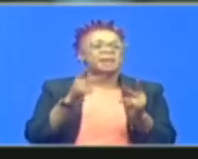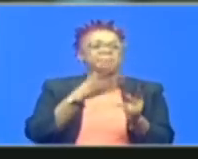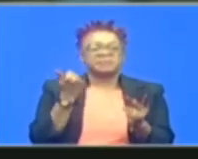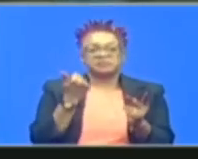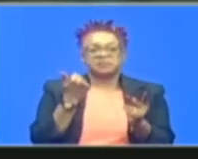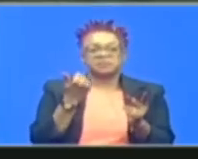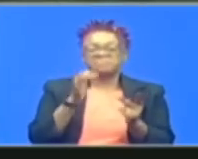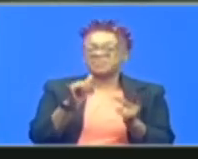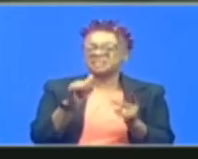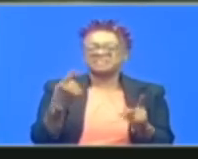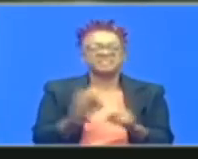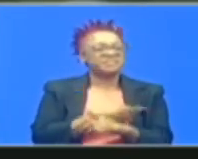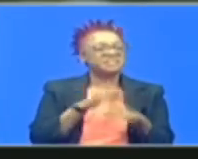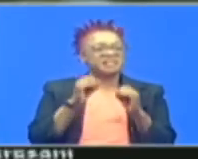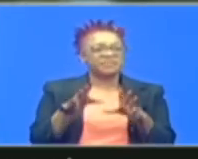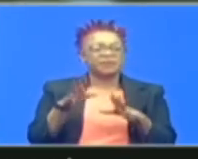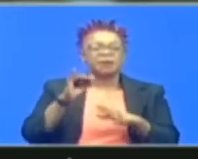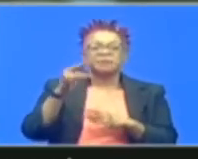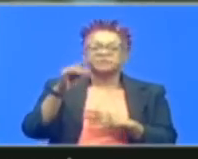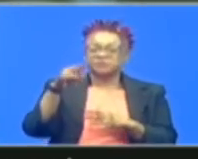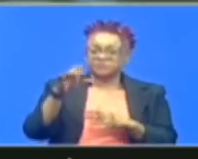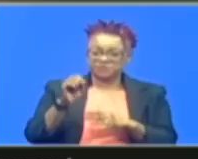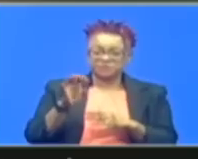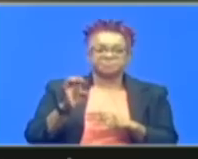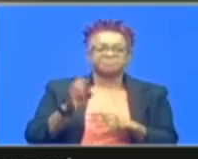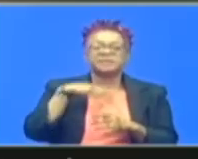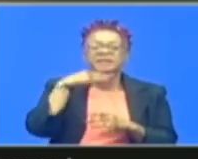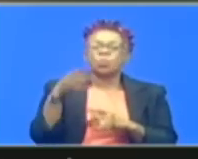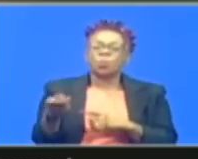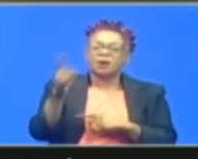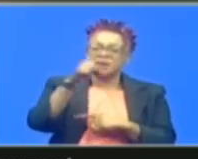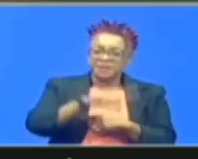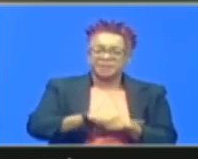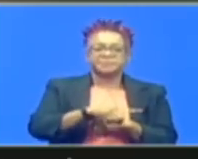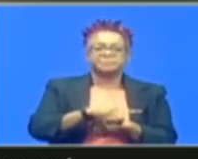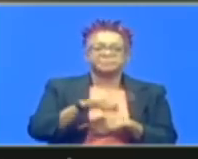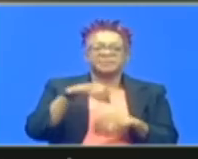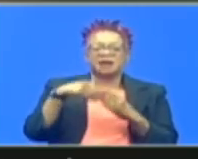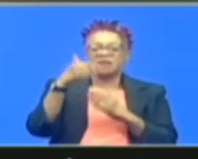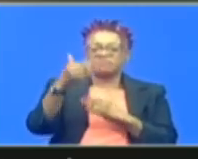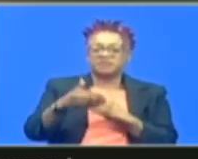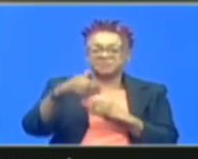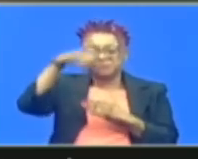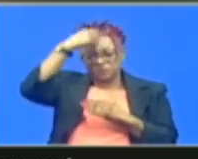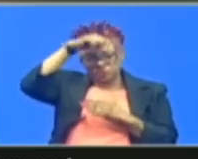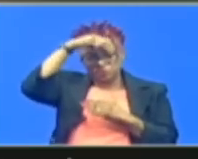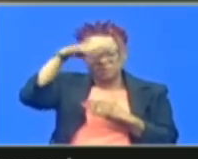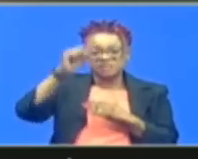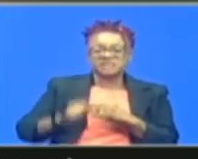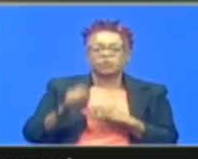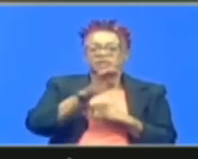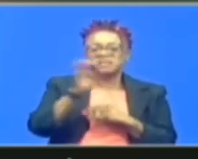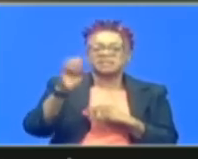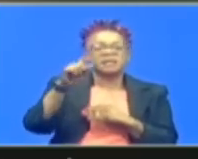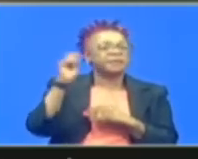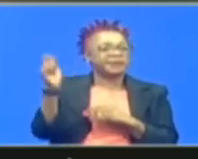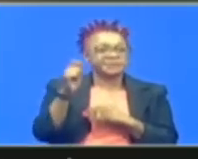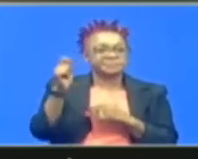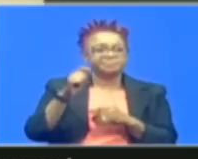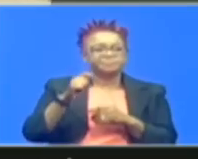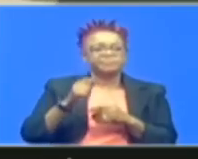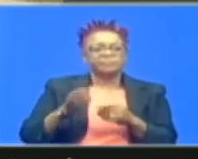ya Chelsea Wanjiru ambaye pia alifariki siku moja baada tu ya kufuzu katika chuo kikuu cha Southeastern Kenya kufuatia